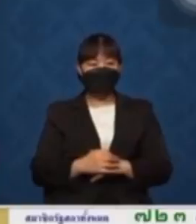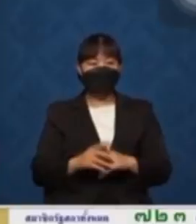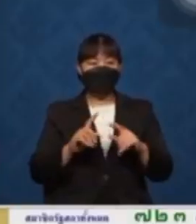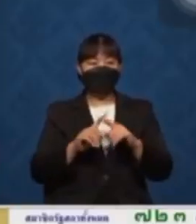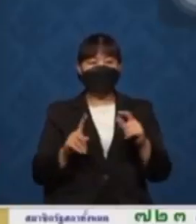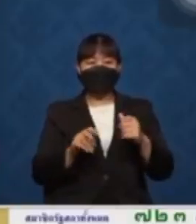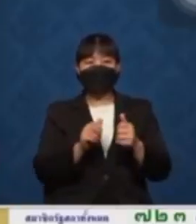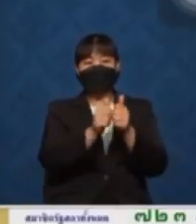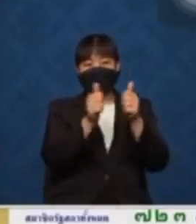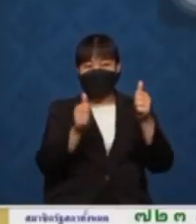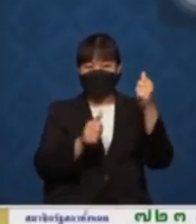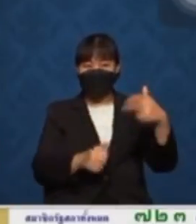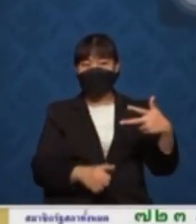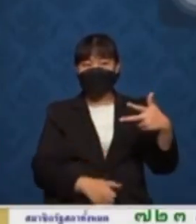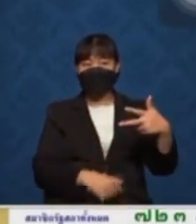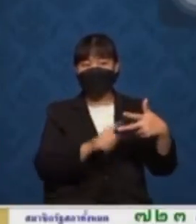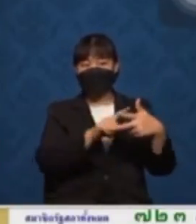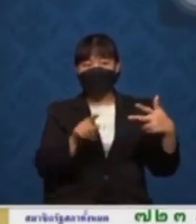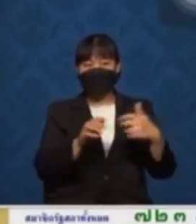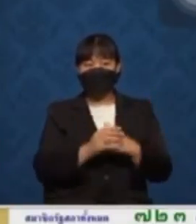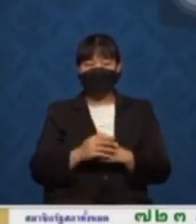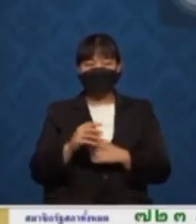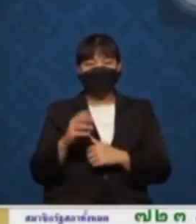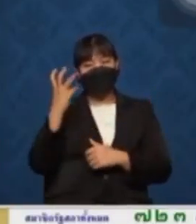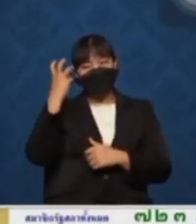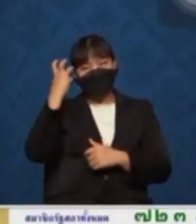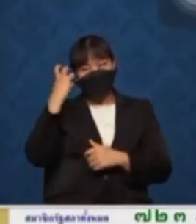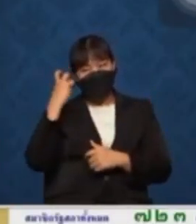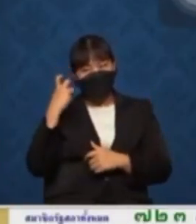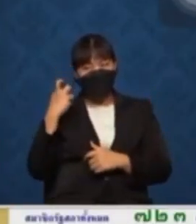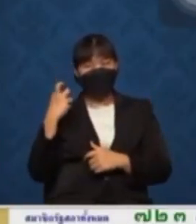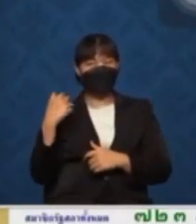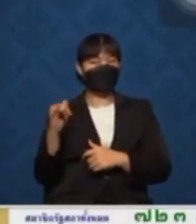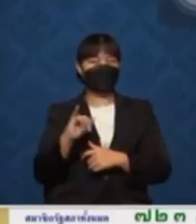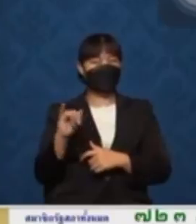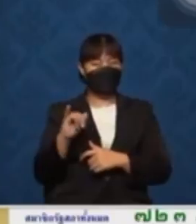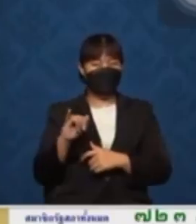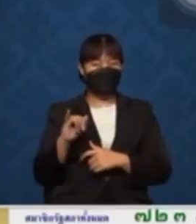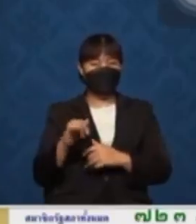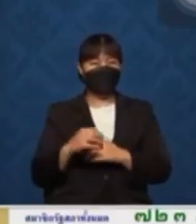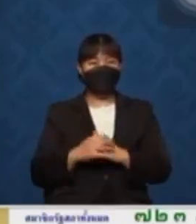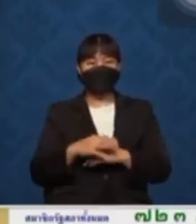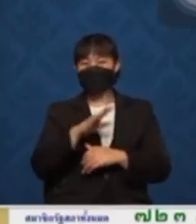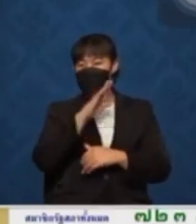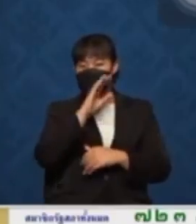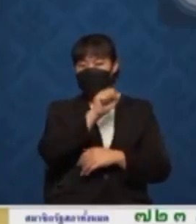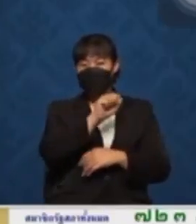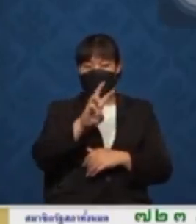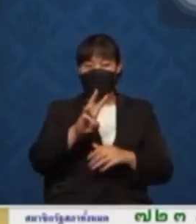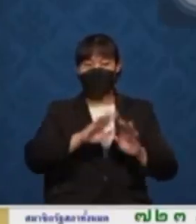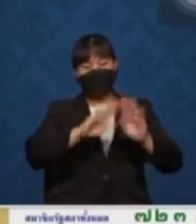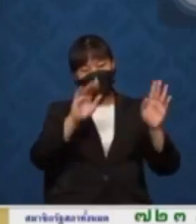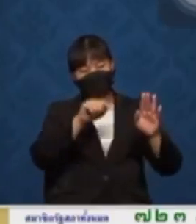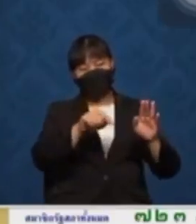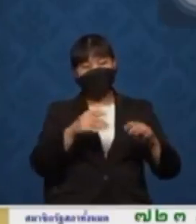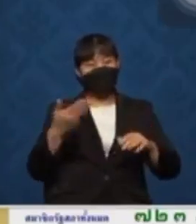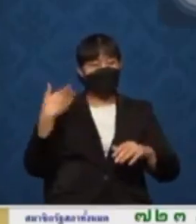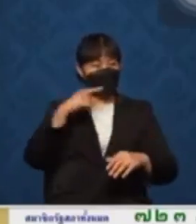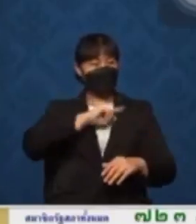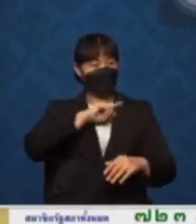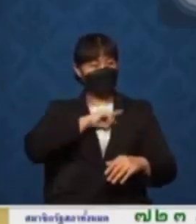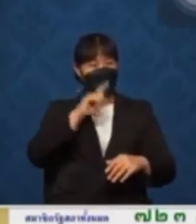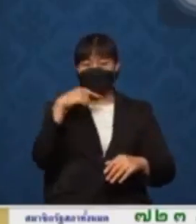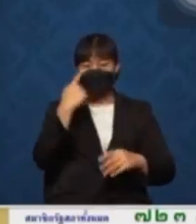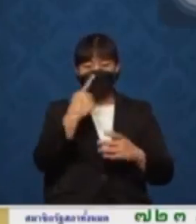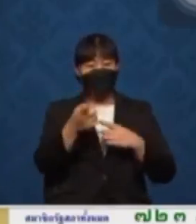3ข้อนี้แล้วนะครับผมก็ได้มีโอกาสรับฟังถึงข้อกังวลที่หลายท่านมีนะครับว่าถ้าหากยกเลิกวุฒิสภาไปแล้วบทบาทที่วุฒิสภาเคยทำใคร